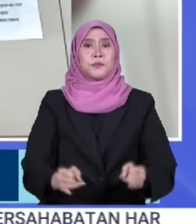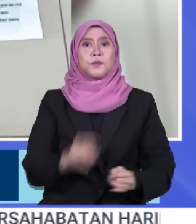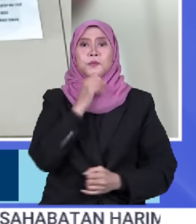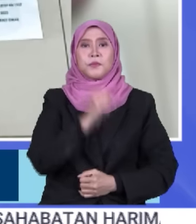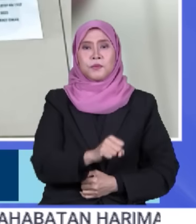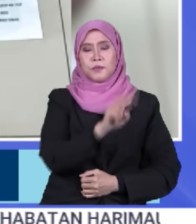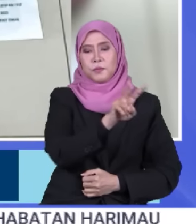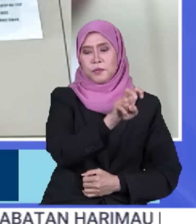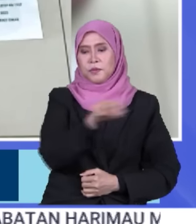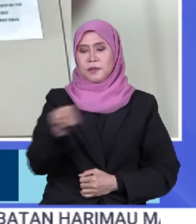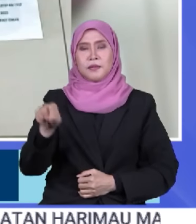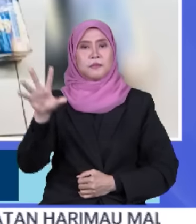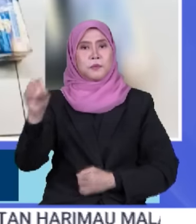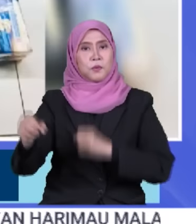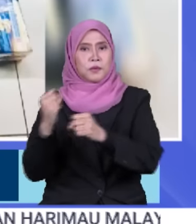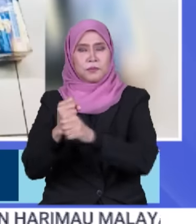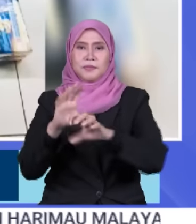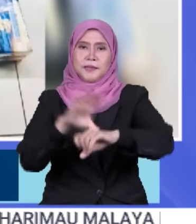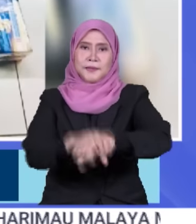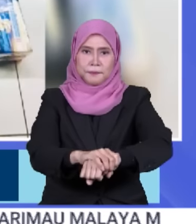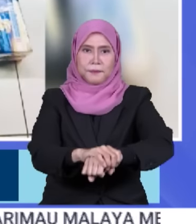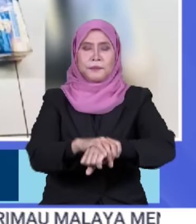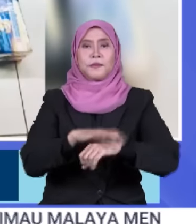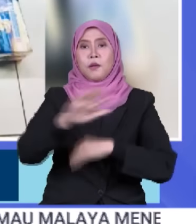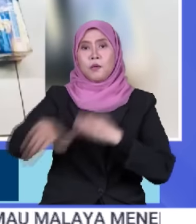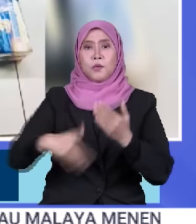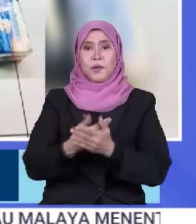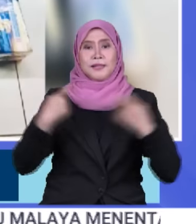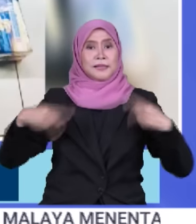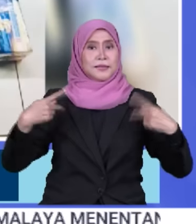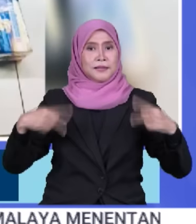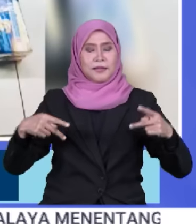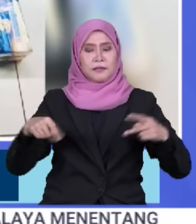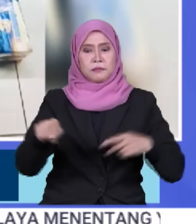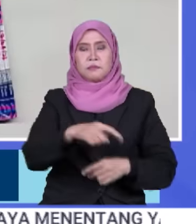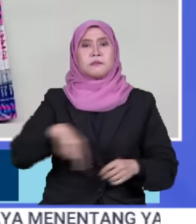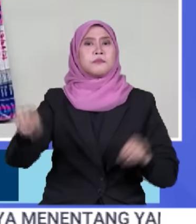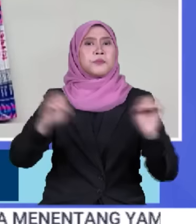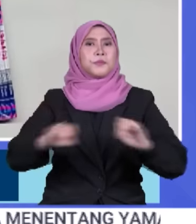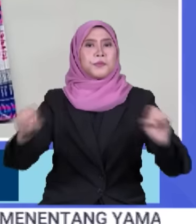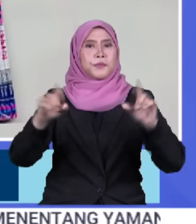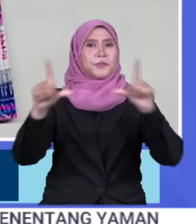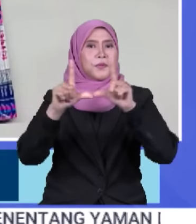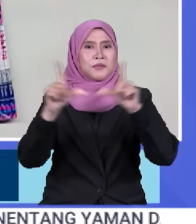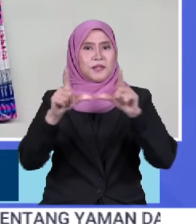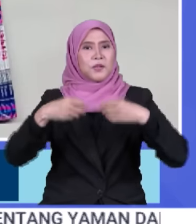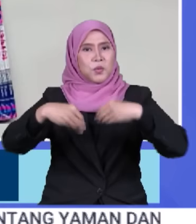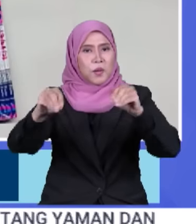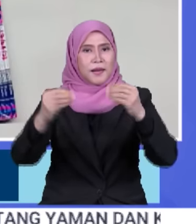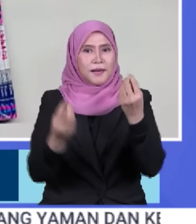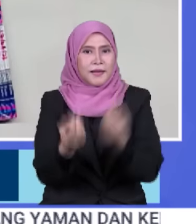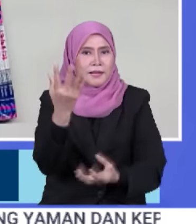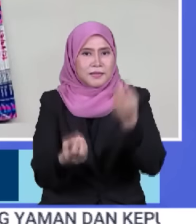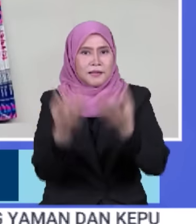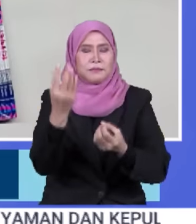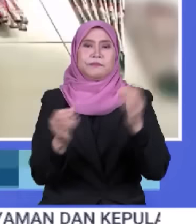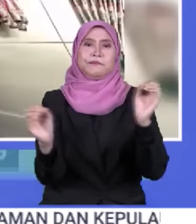antara 20 hingga 50-an ditahan. Semua premis berkenaan tidak memiliki permit menjual mercun dan bunga